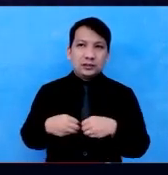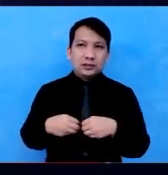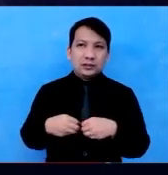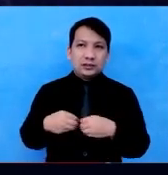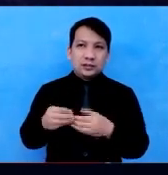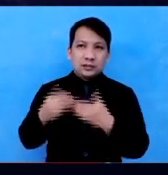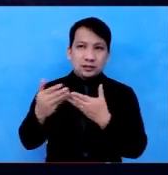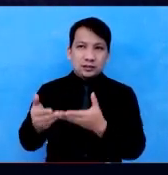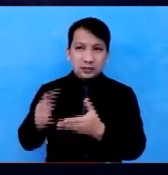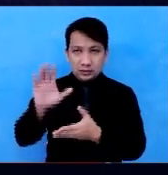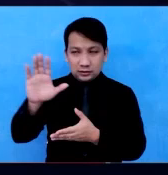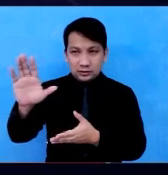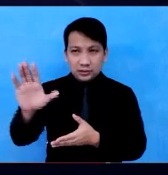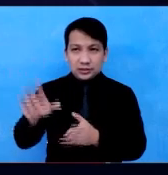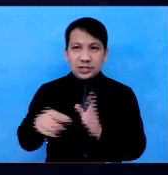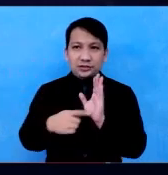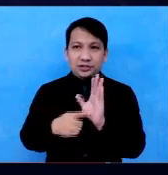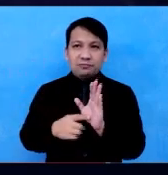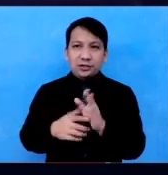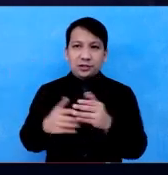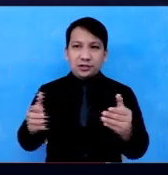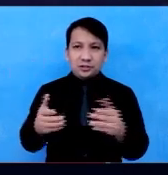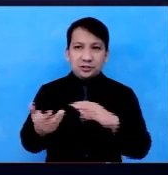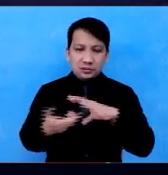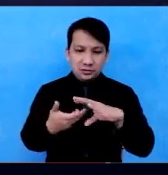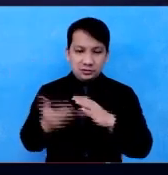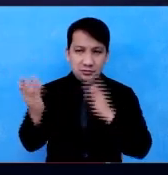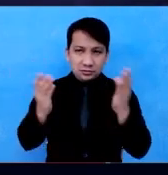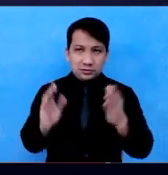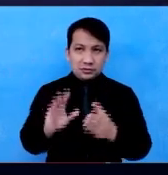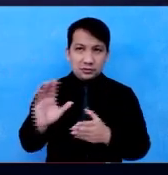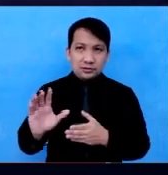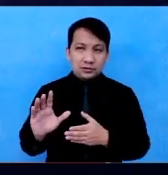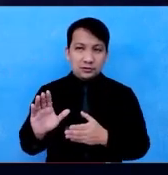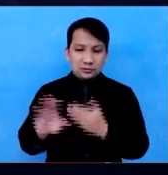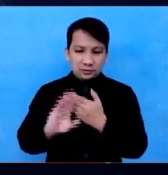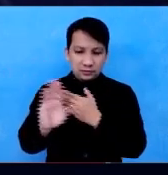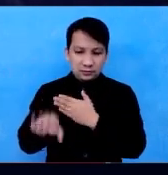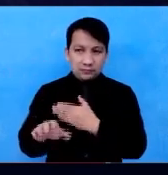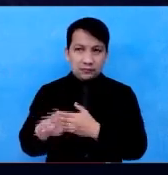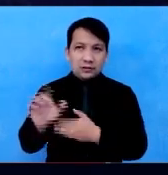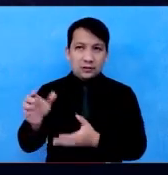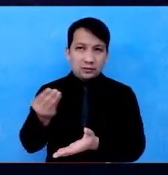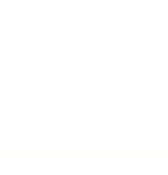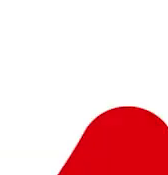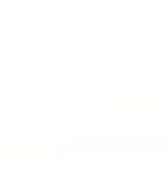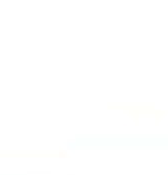niya kagad sa customer service. At nasa uli kagad ang pera.